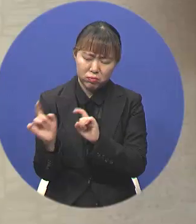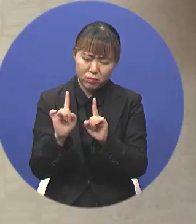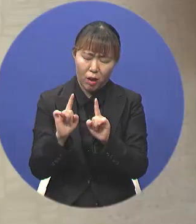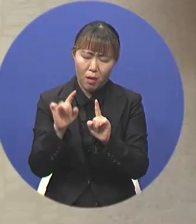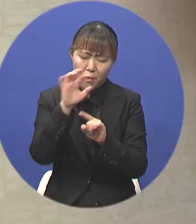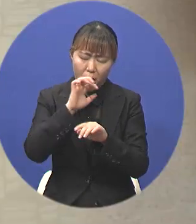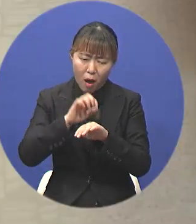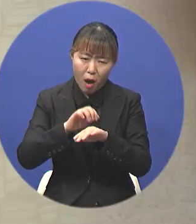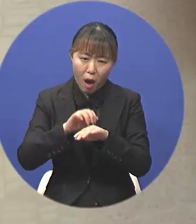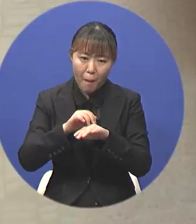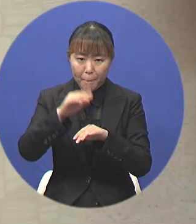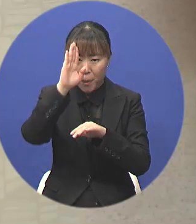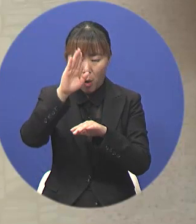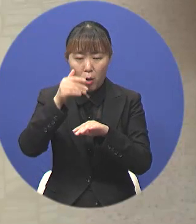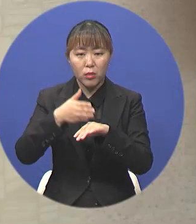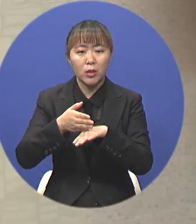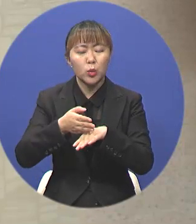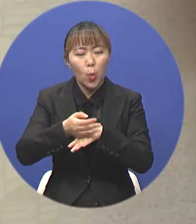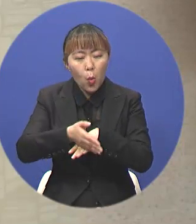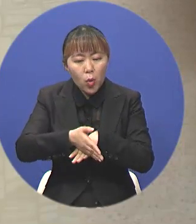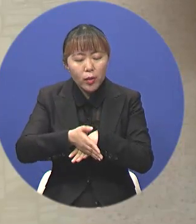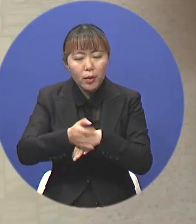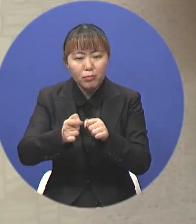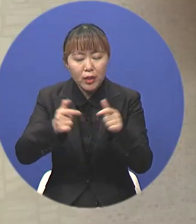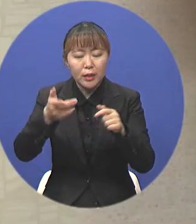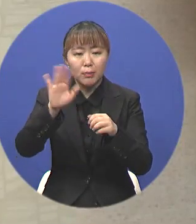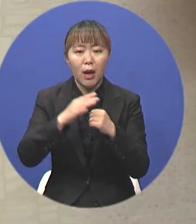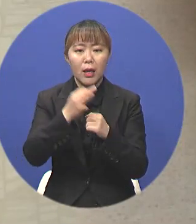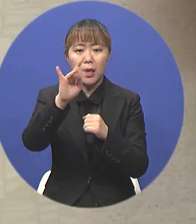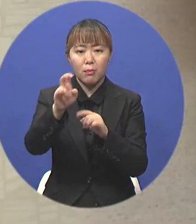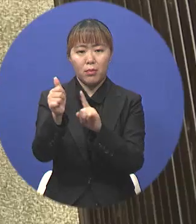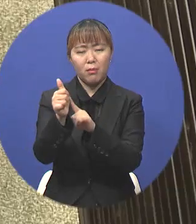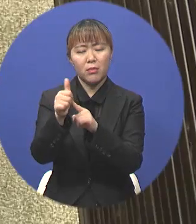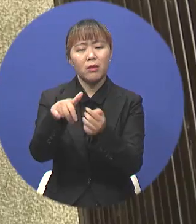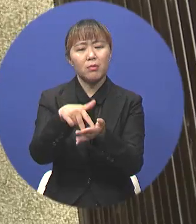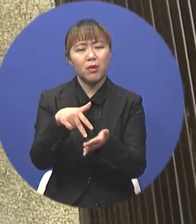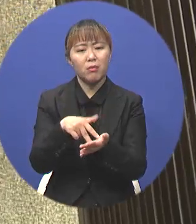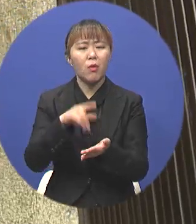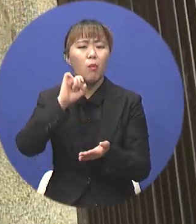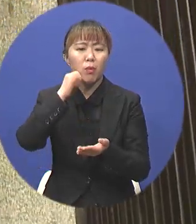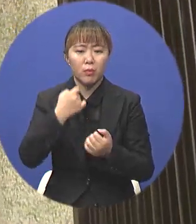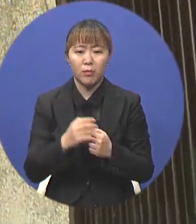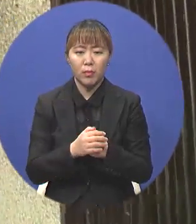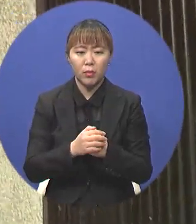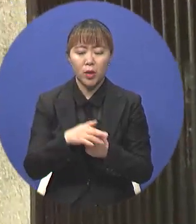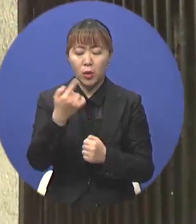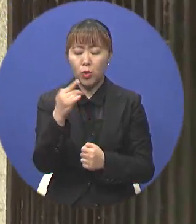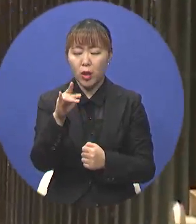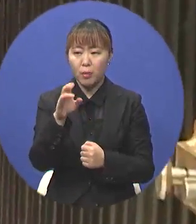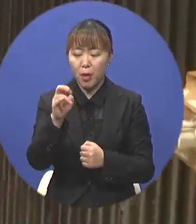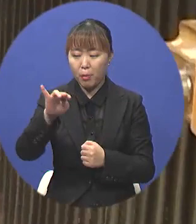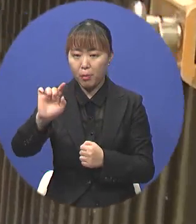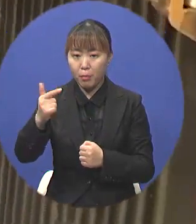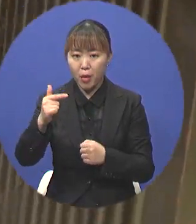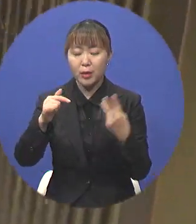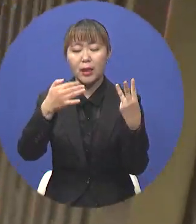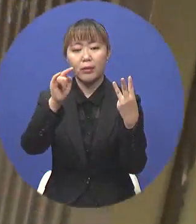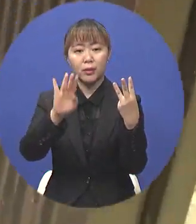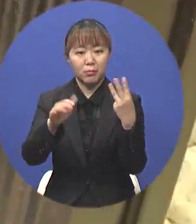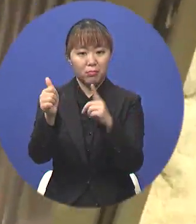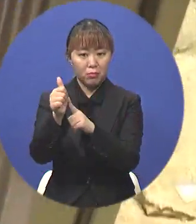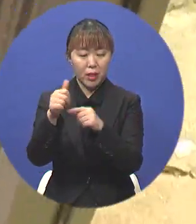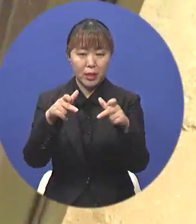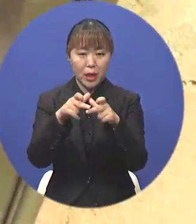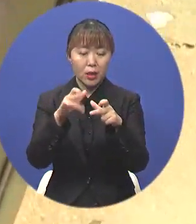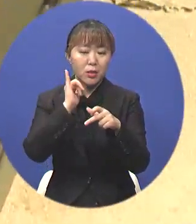진행을 늦추는 것이 무엇보다 중요하지만 임 씨에게는 쉬운 일이 아닙니다. 뇌병변장애 3급인 임 씨는